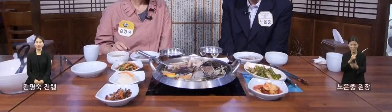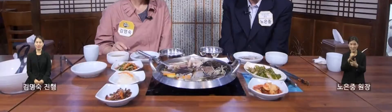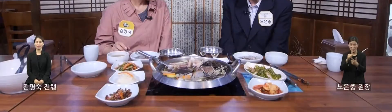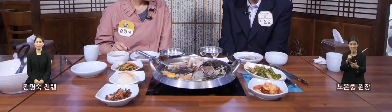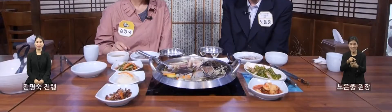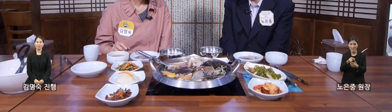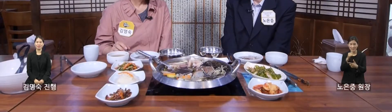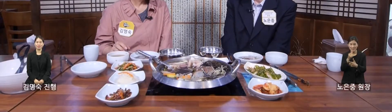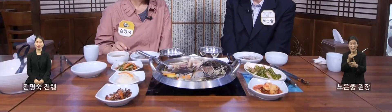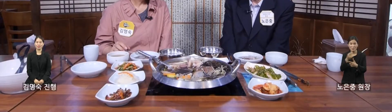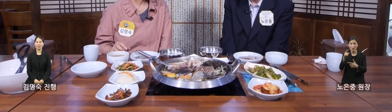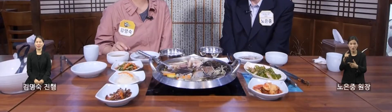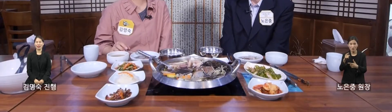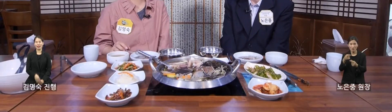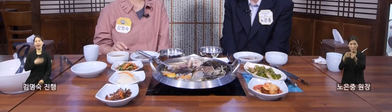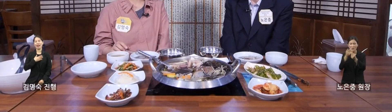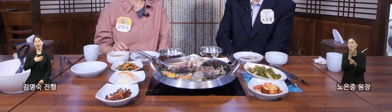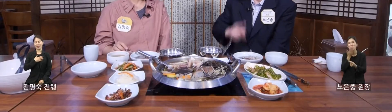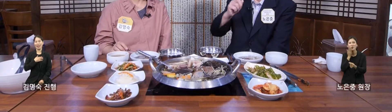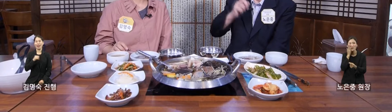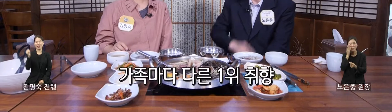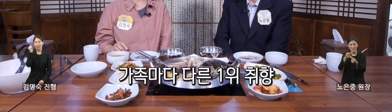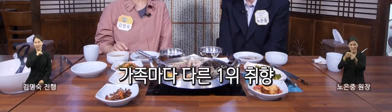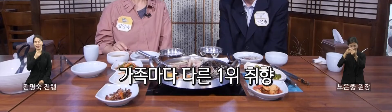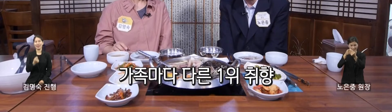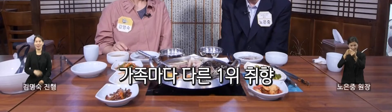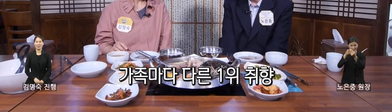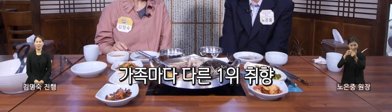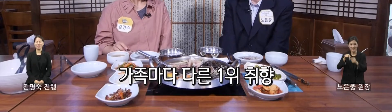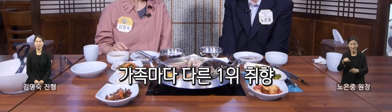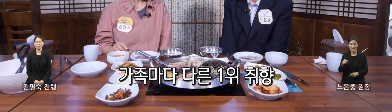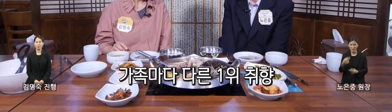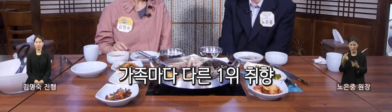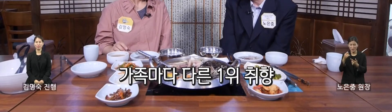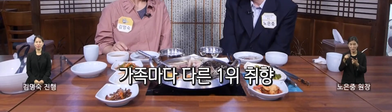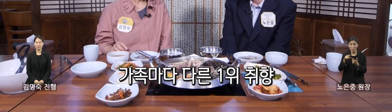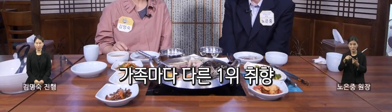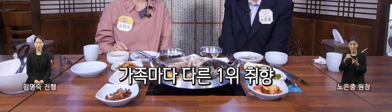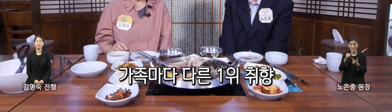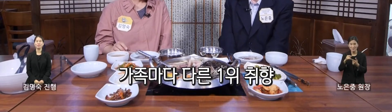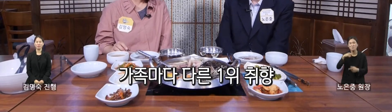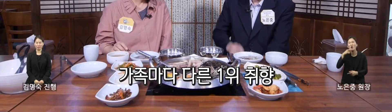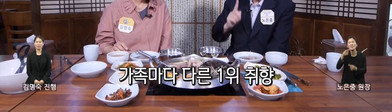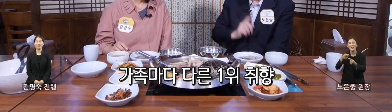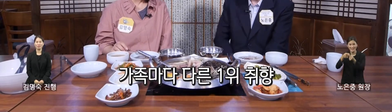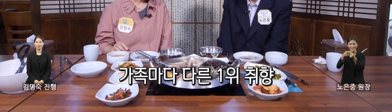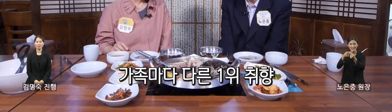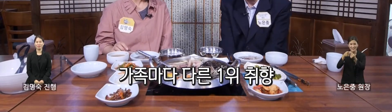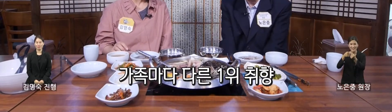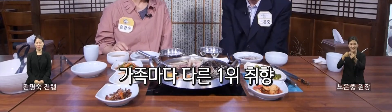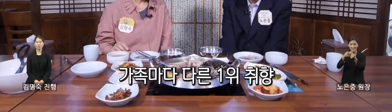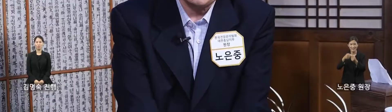저희 큰아이는 뷰티, 미용. 이게 제일 모든 것의 우선순위고요. 둘째는 먹는 거. 먹는 것이